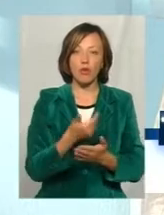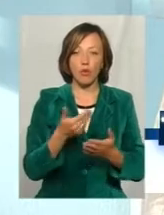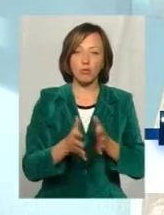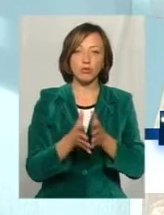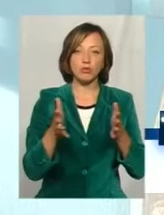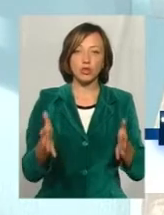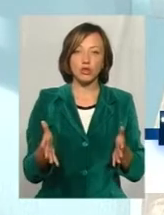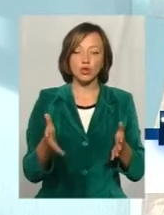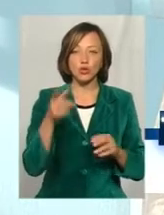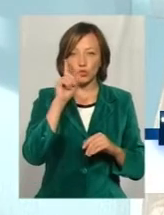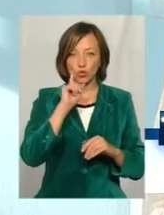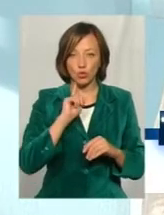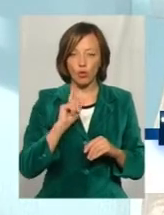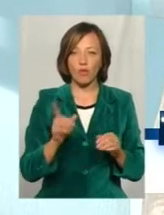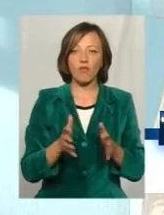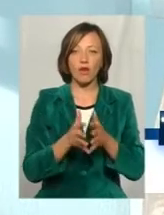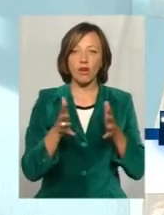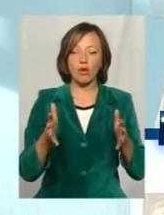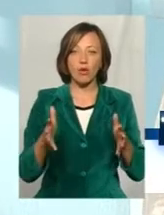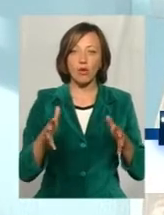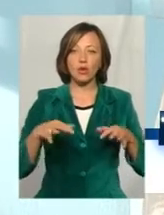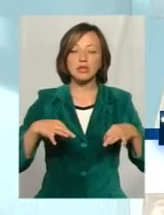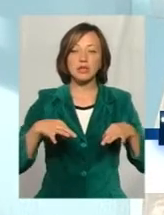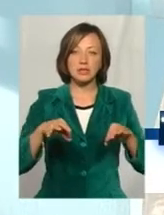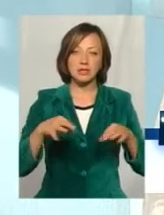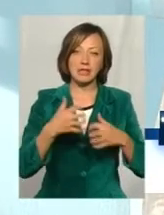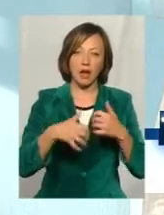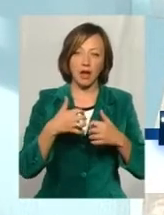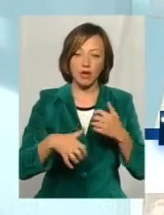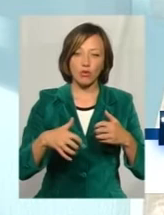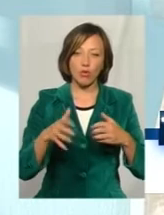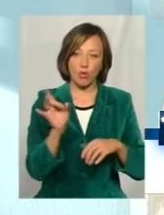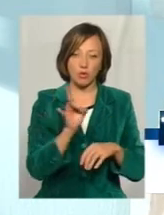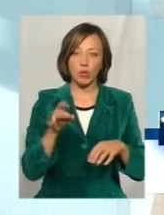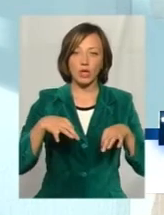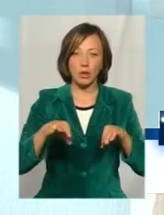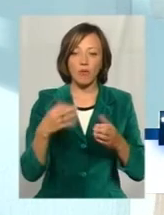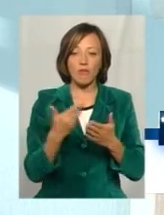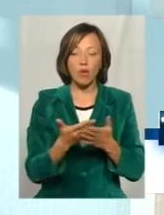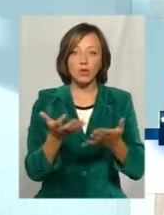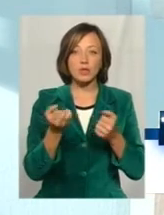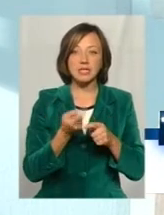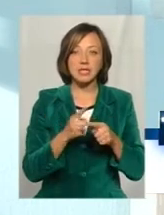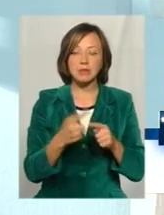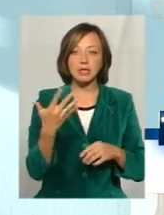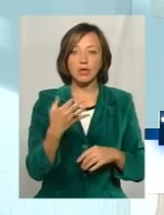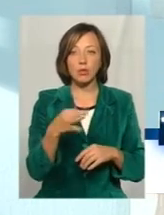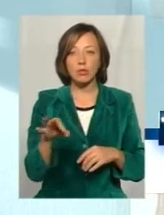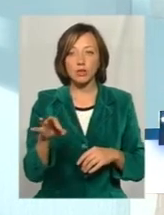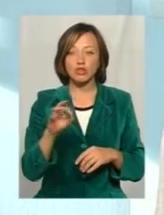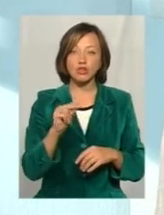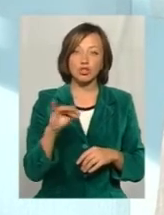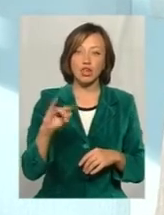більш зручного, великого, великогабаритного і середньогабаритного транспорту. От, отримавши ці 50 копійок чи